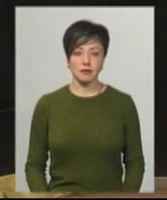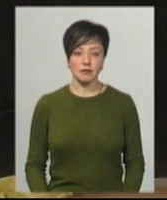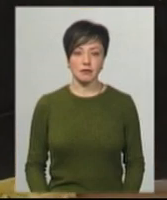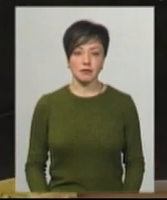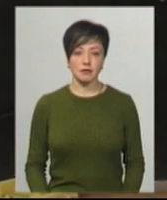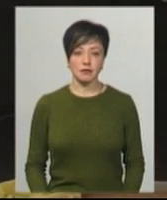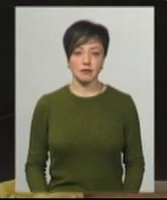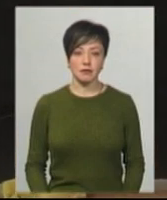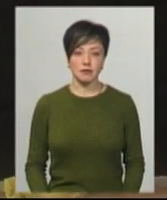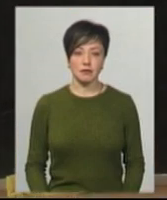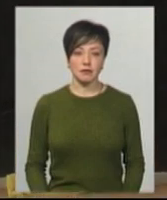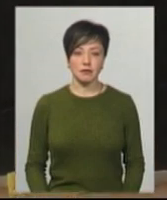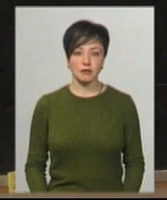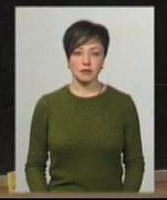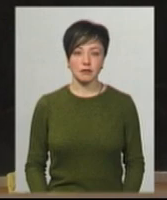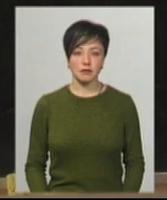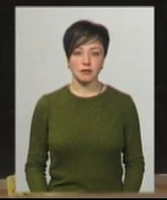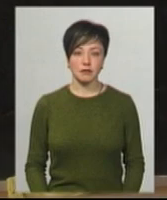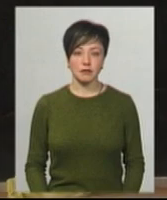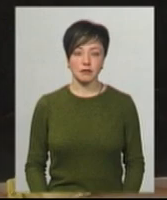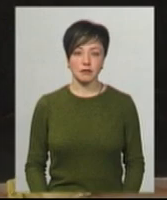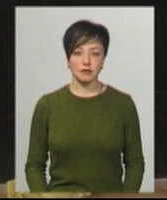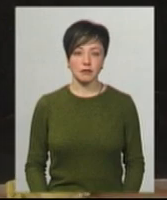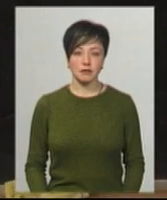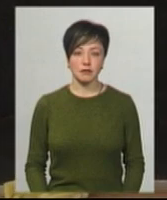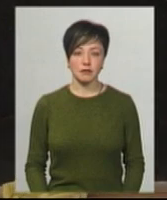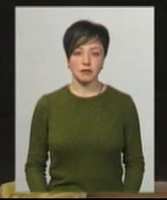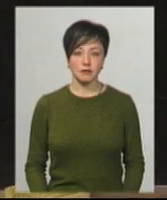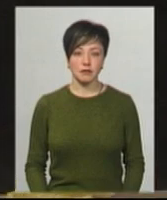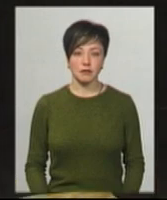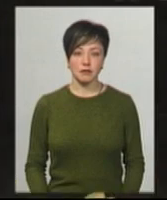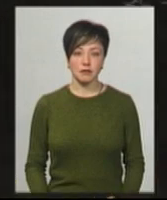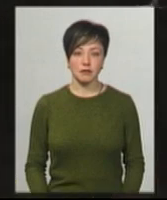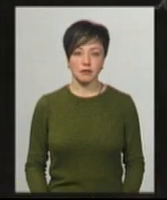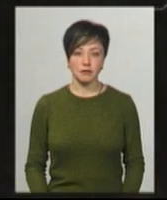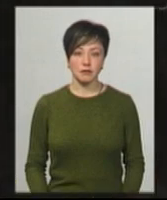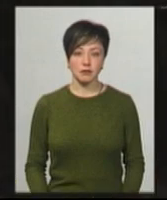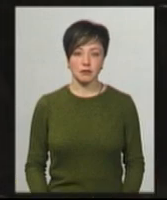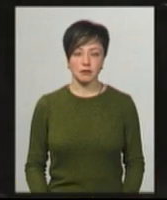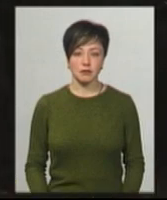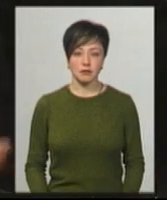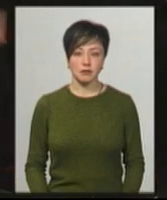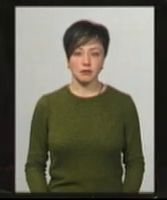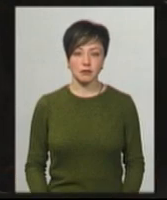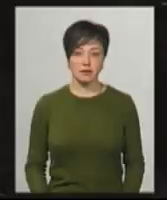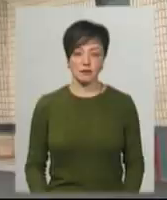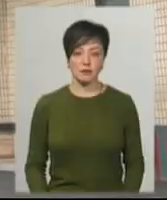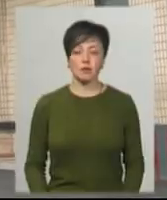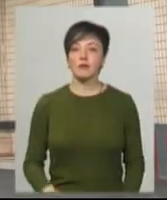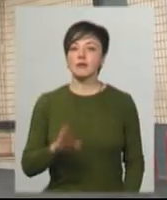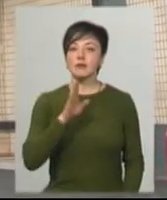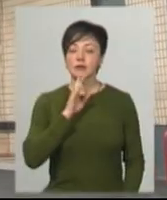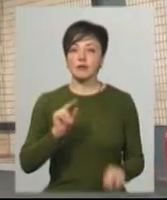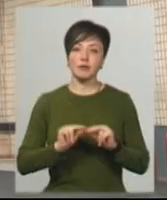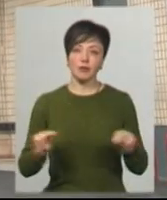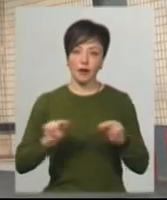рівняння. У нас є будиночки. Ікси мають жити окремо, числа окремо. Ольга Придіус –